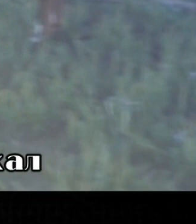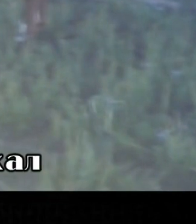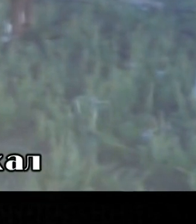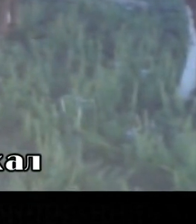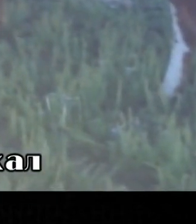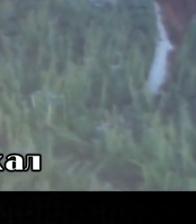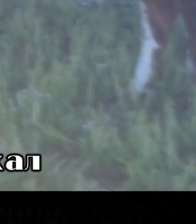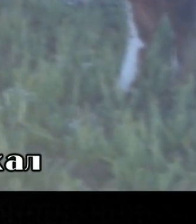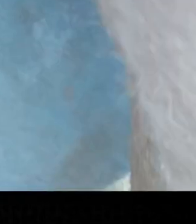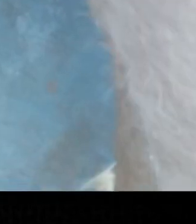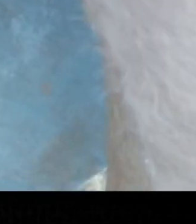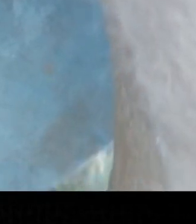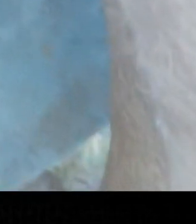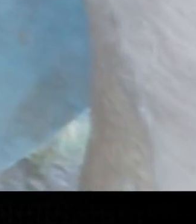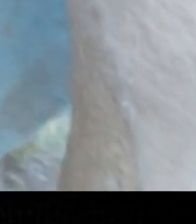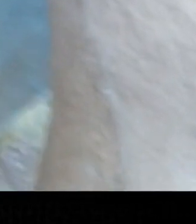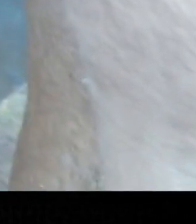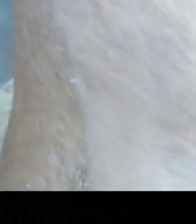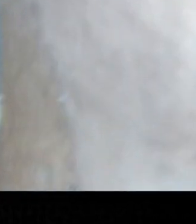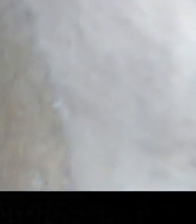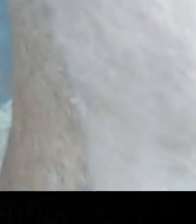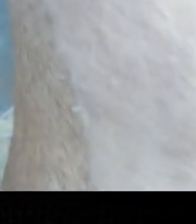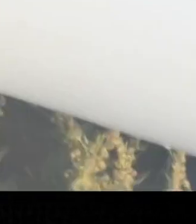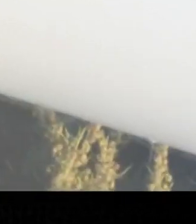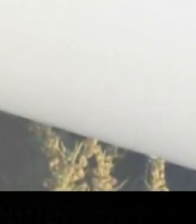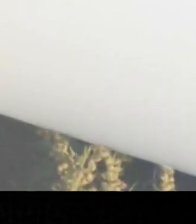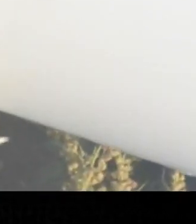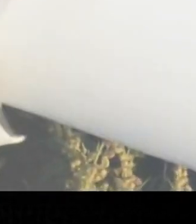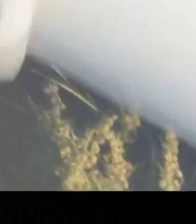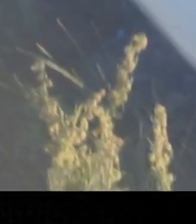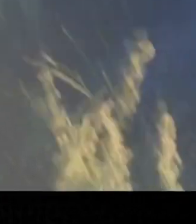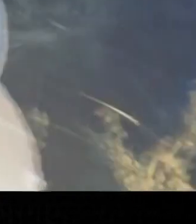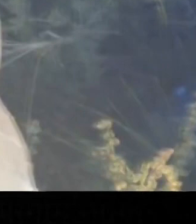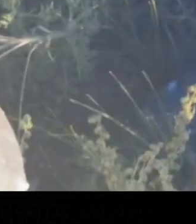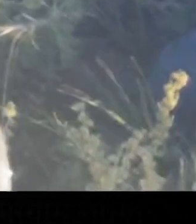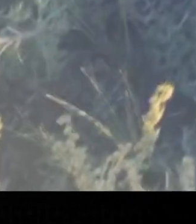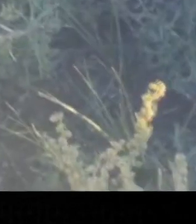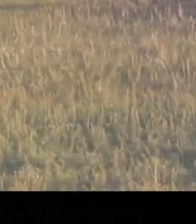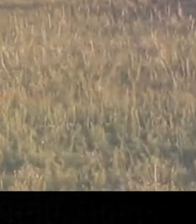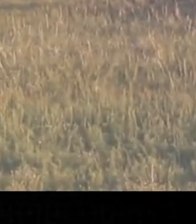Thank you.